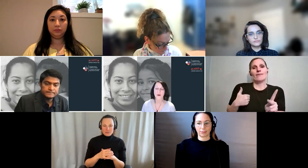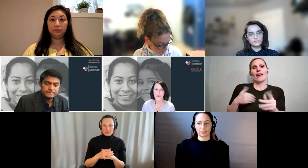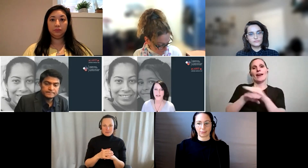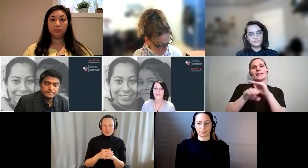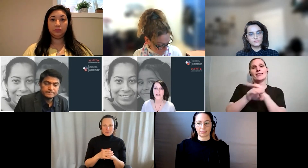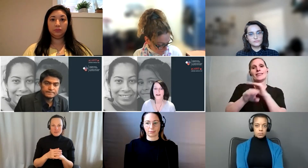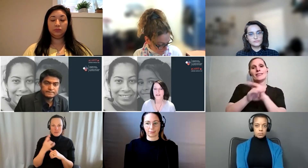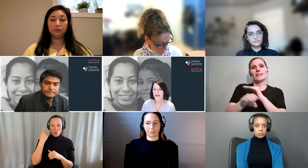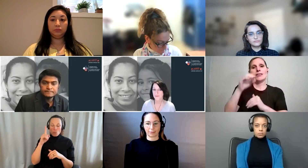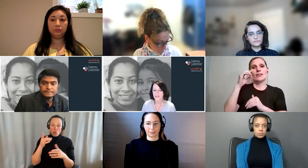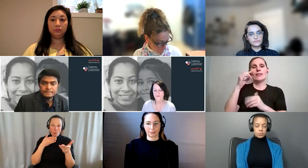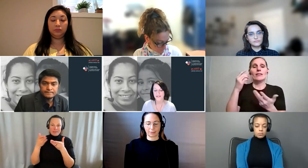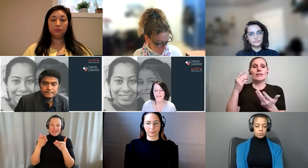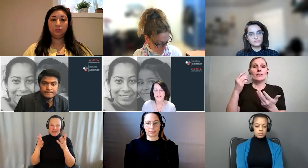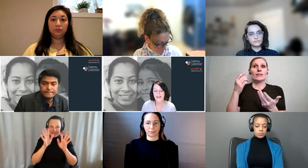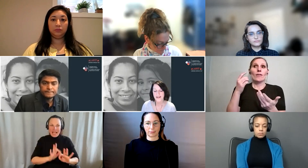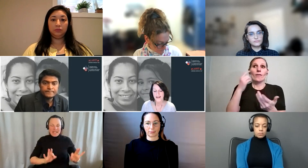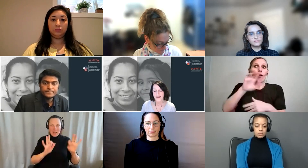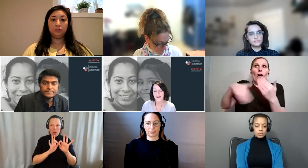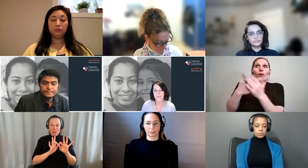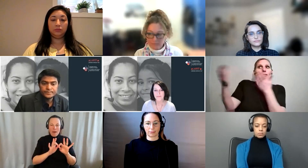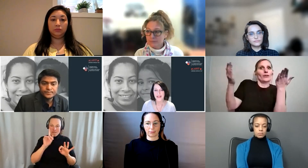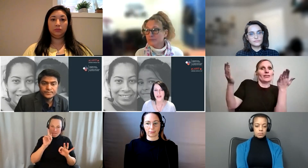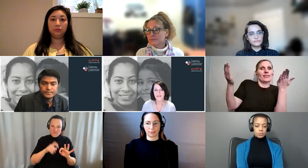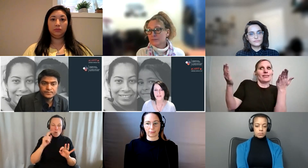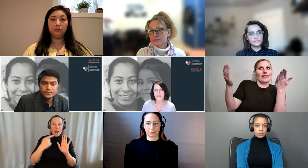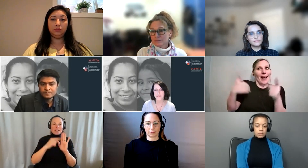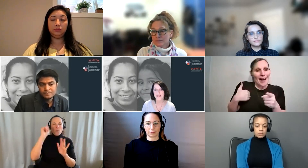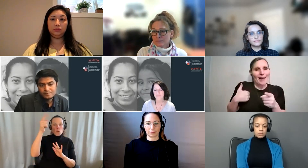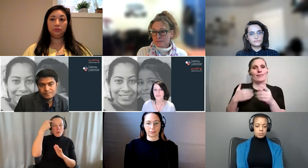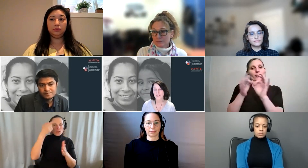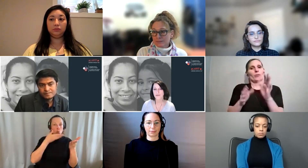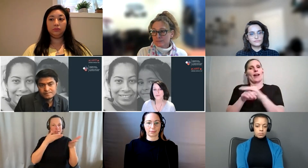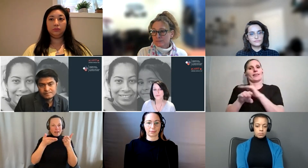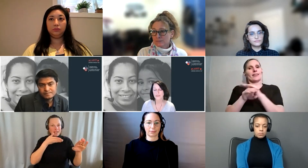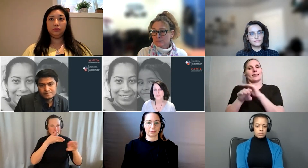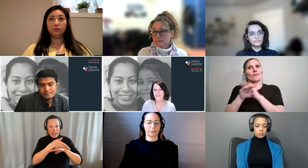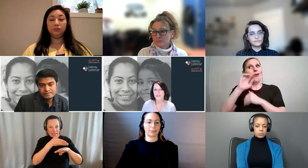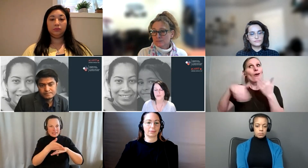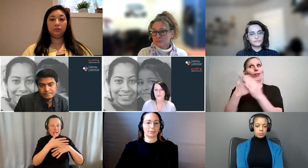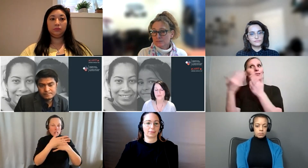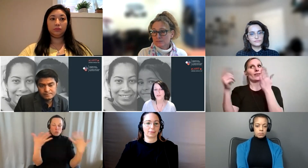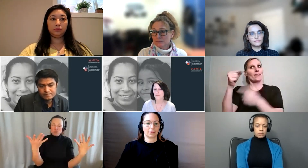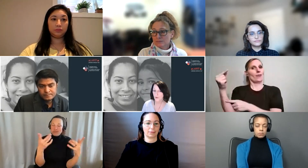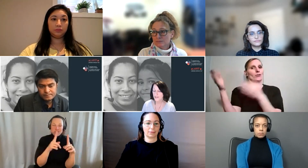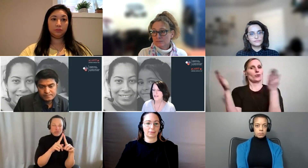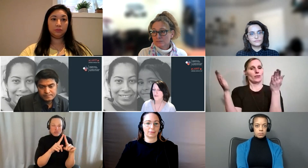services critiques qui ont besoin des services gouvernementaux, par exemple, et de pouvoir